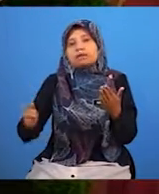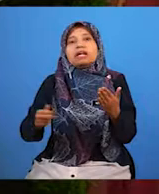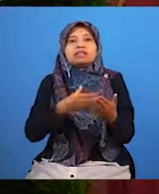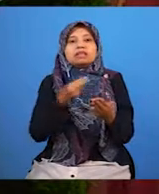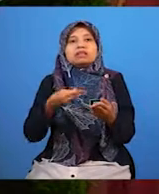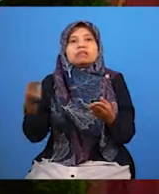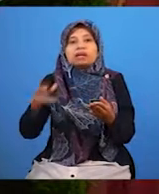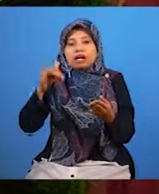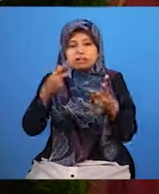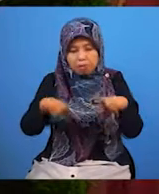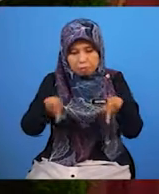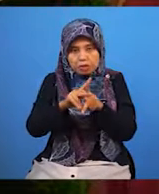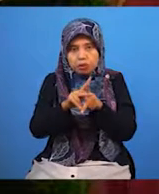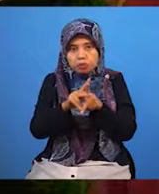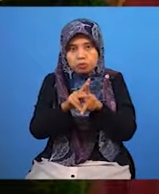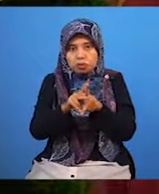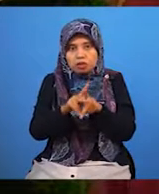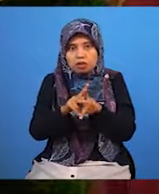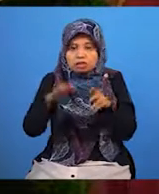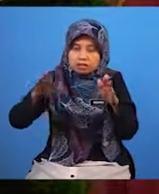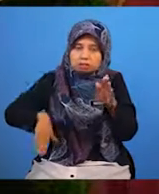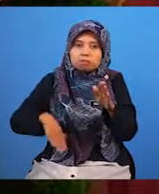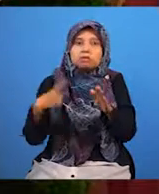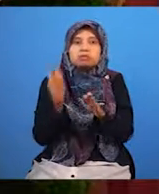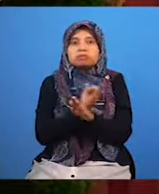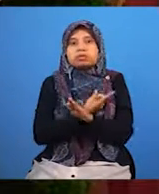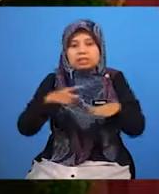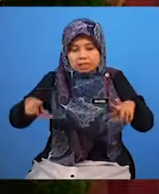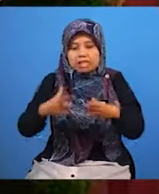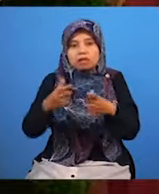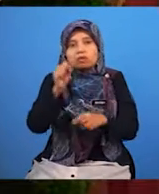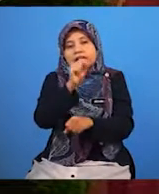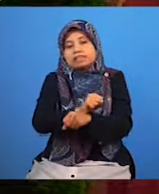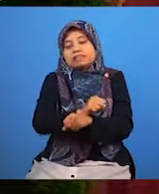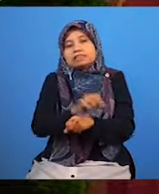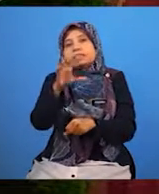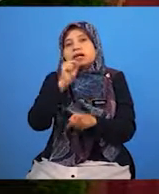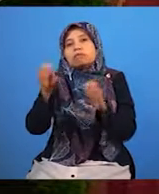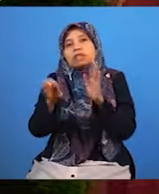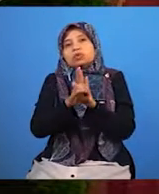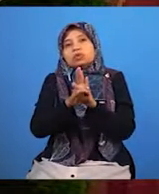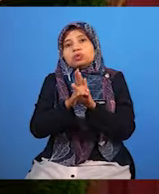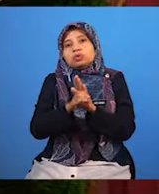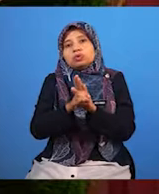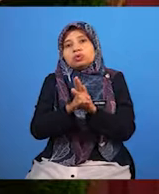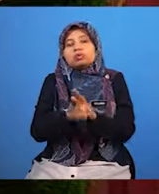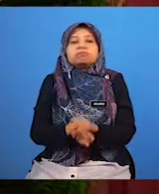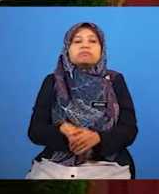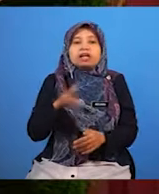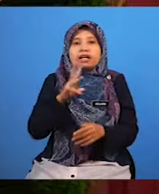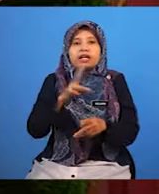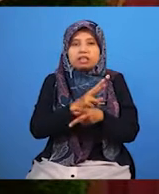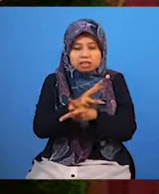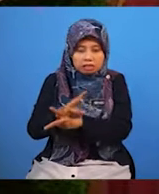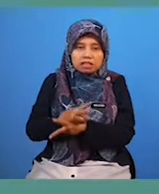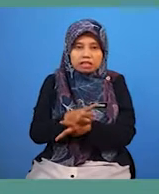bahan yang perlu kita gunakan sebelum kita melakukan kerja mengambil sampel air ternakan. Kita akan